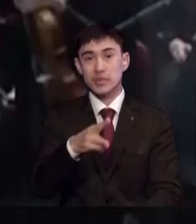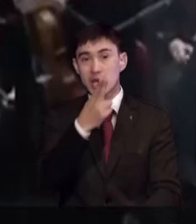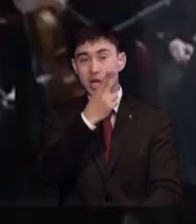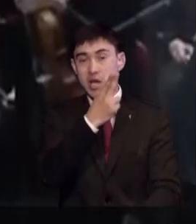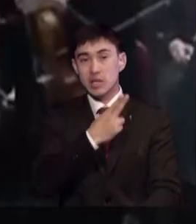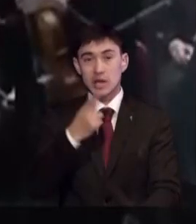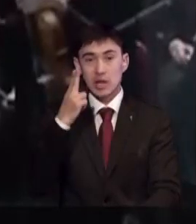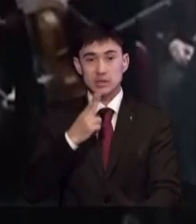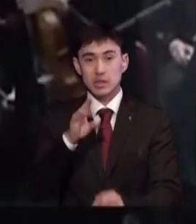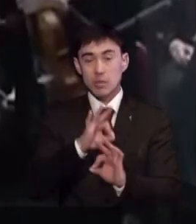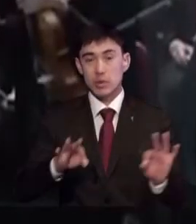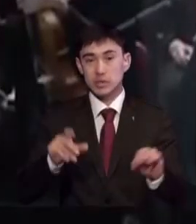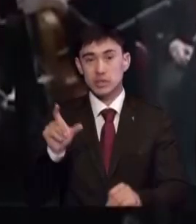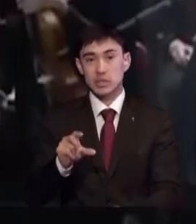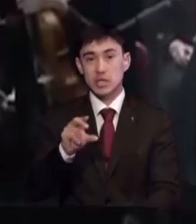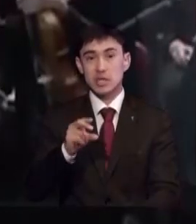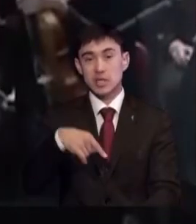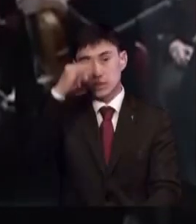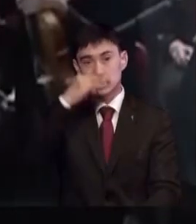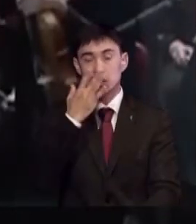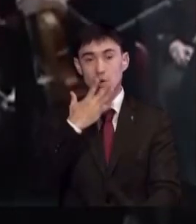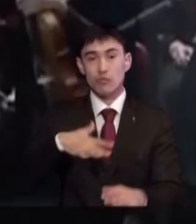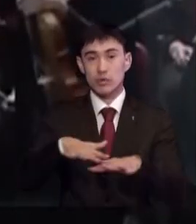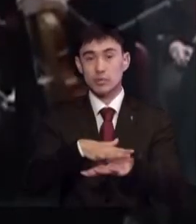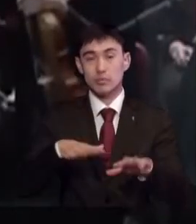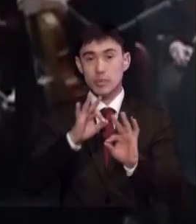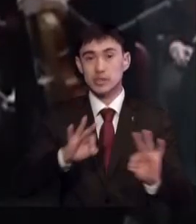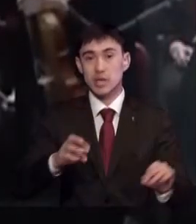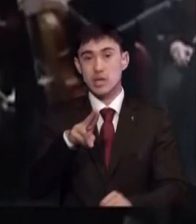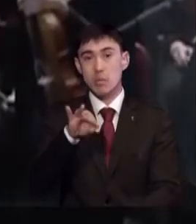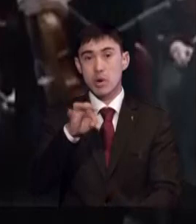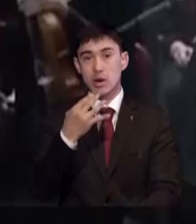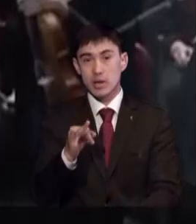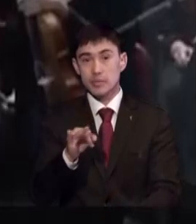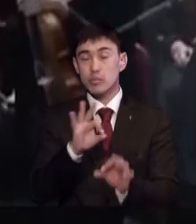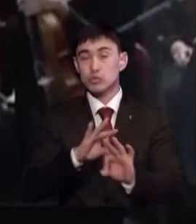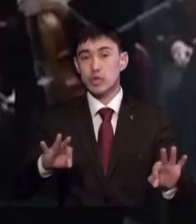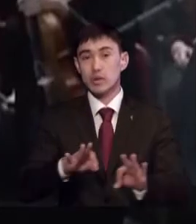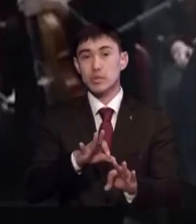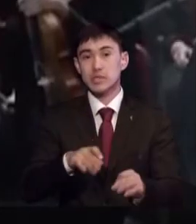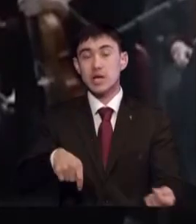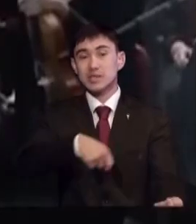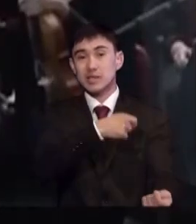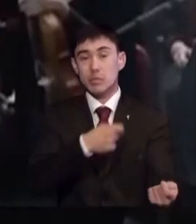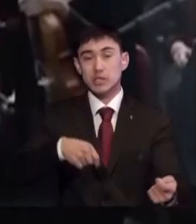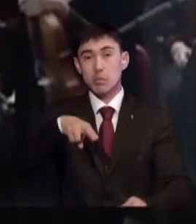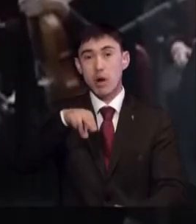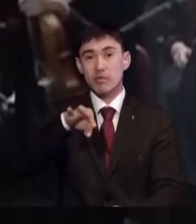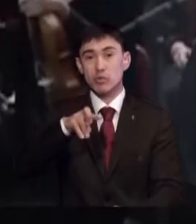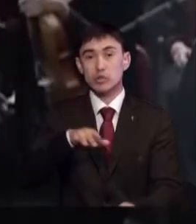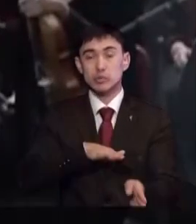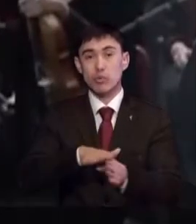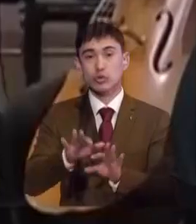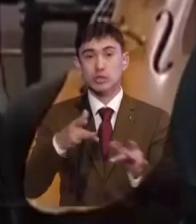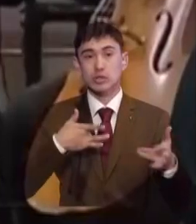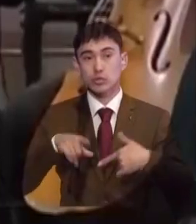композитора Джоакино Россини и казахская народная песня «Япурай». Завершил музыкальный вечер скрипач Павел Милюков, исполнивший